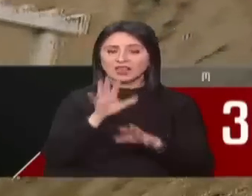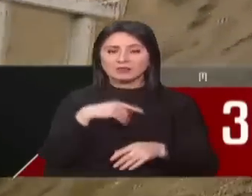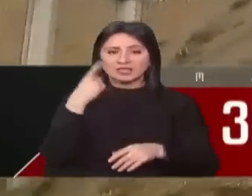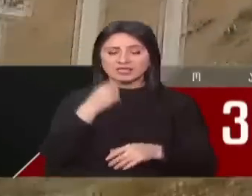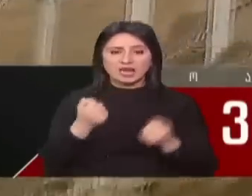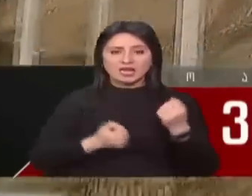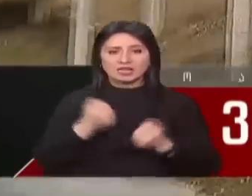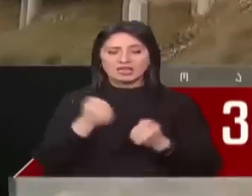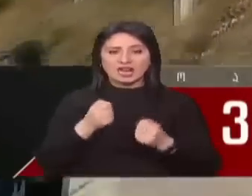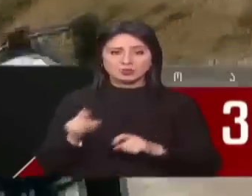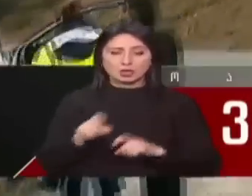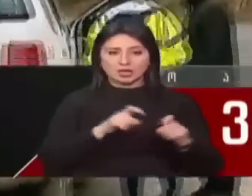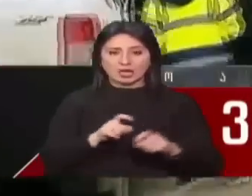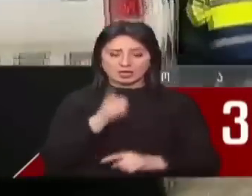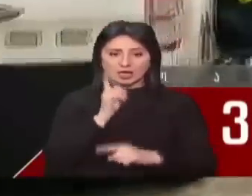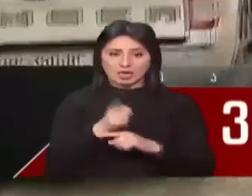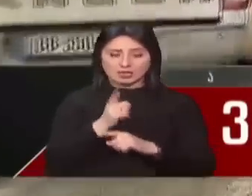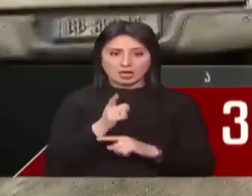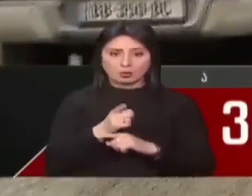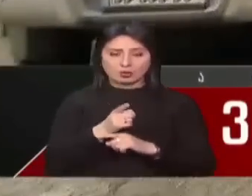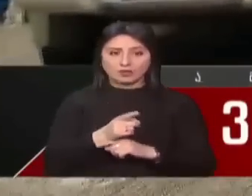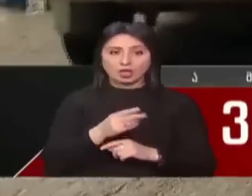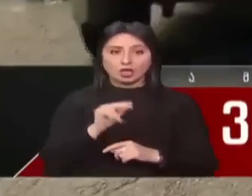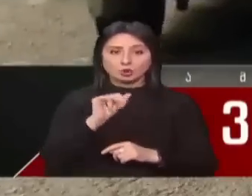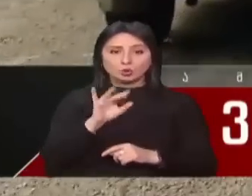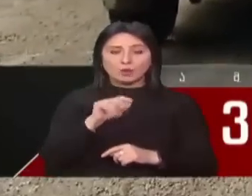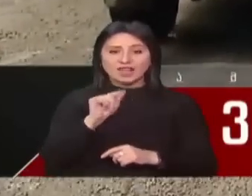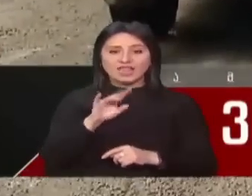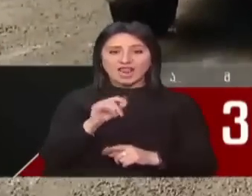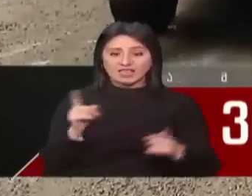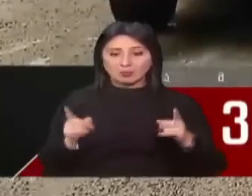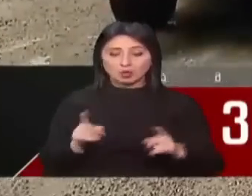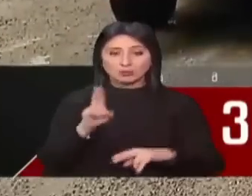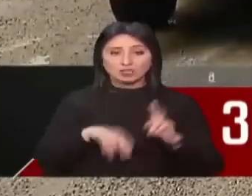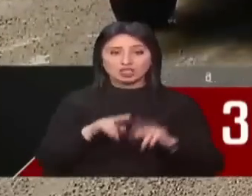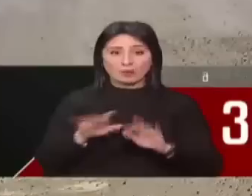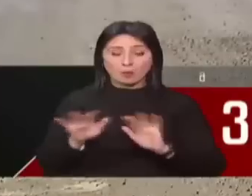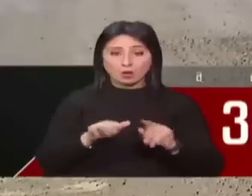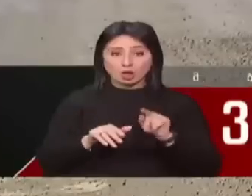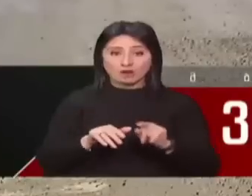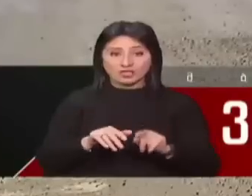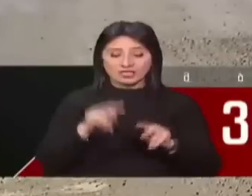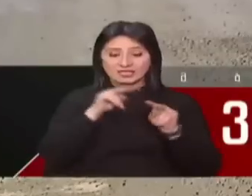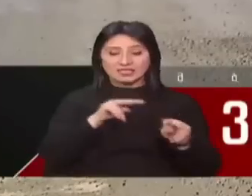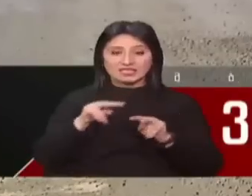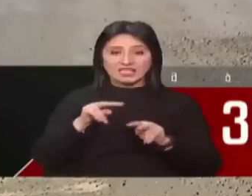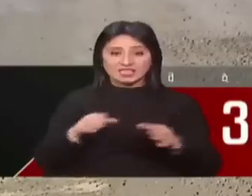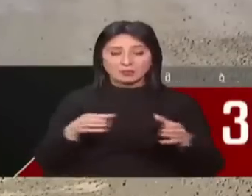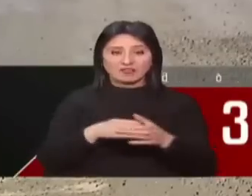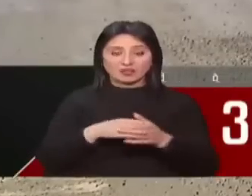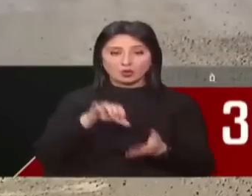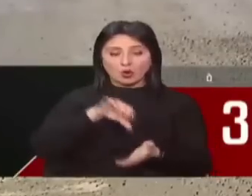სახის ავტოტრანსპორტის გადაადგილება აკრძალულია. ჩუმათელეთი ხევის მონაკვეთის მშენებლობის პროცესში საზედამხედველო